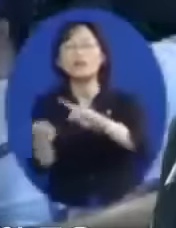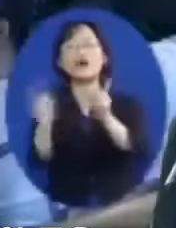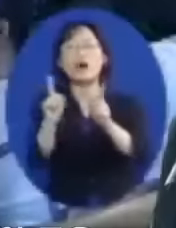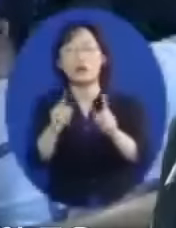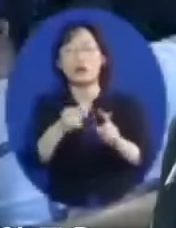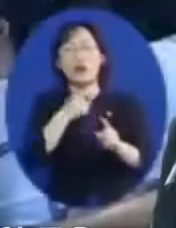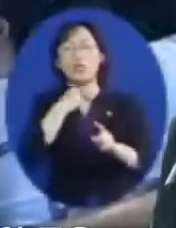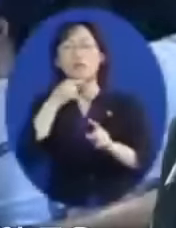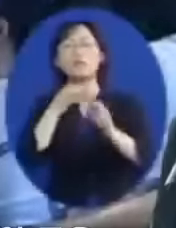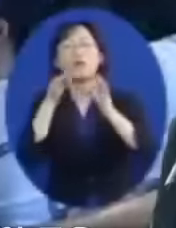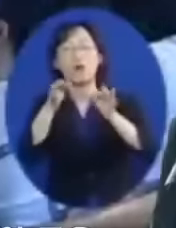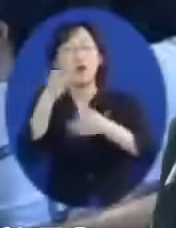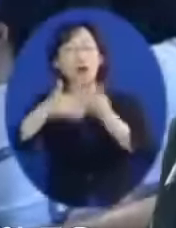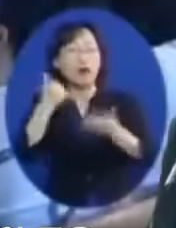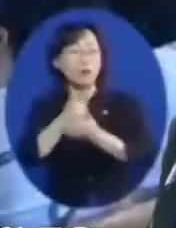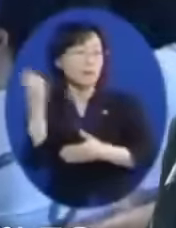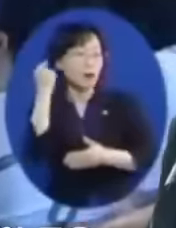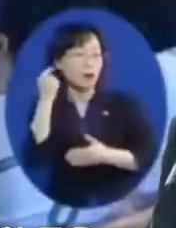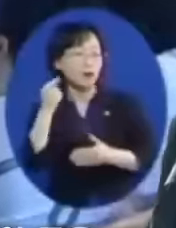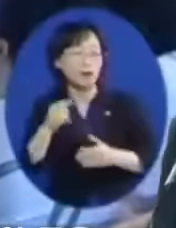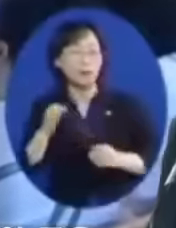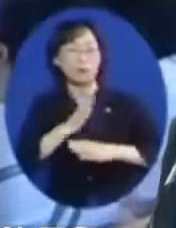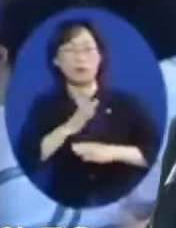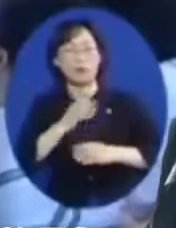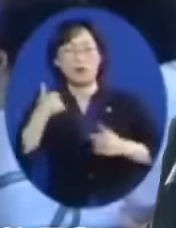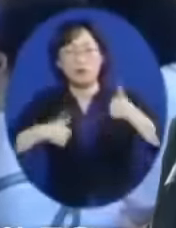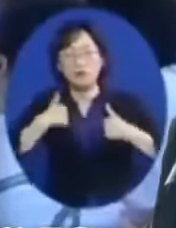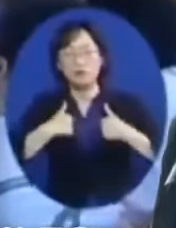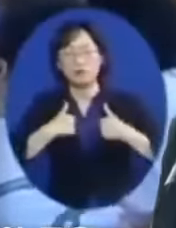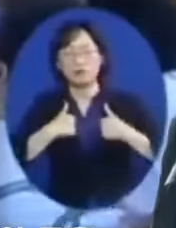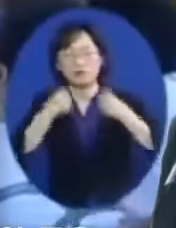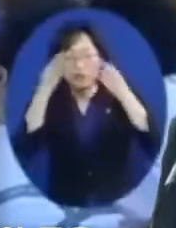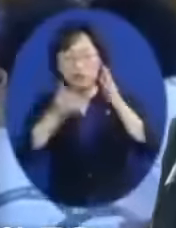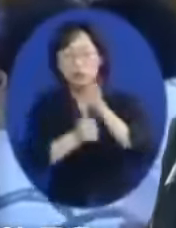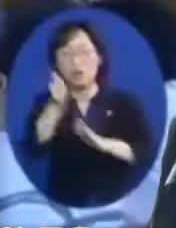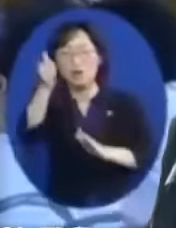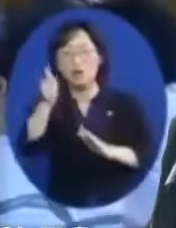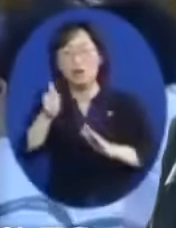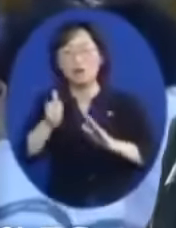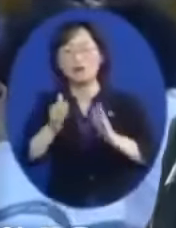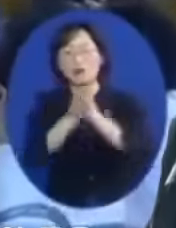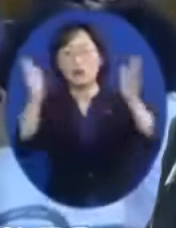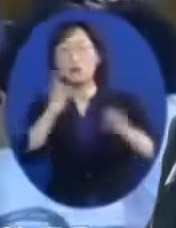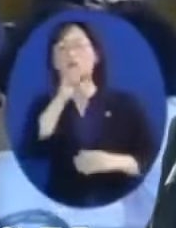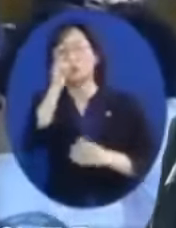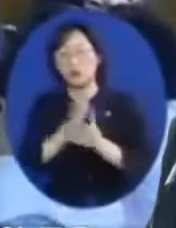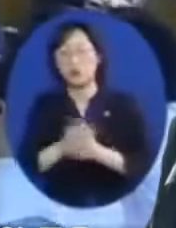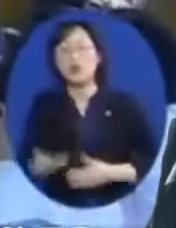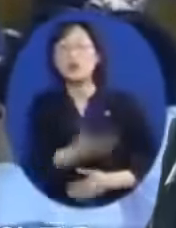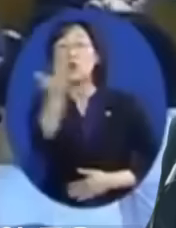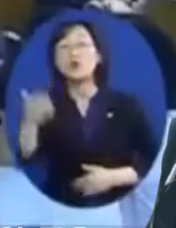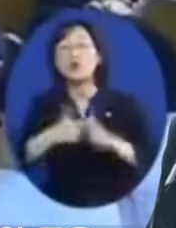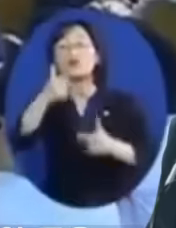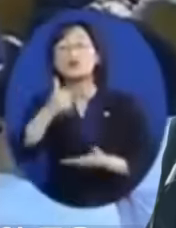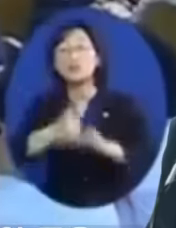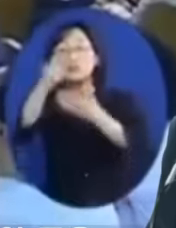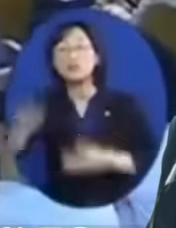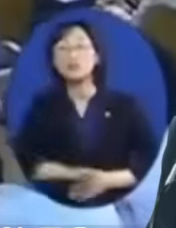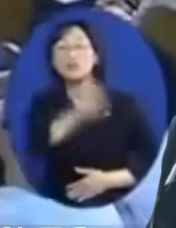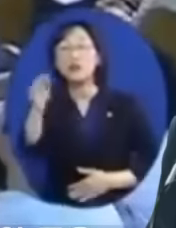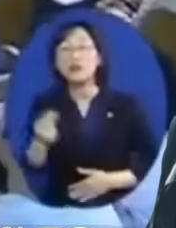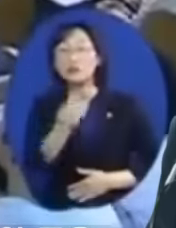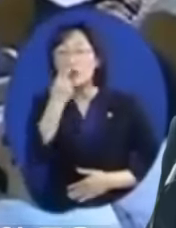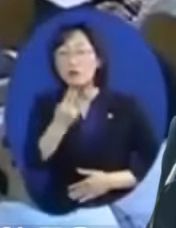음성을 들었습니다. 그 후 파우스트는 기쁨과 소망으로 새 삶을 시작했다고 말한 것입니다. 여러분, 예수님은 우리에게 새 삶을 주시기